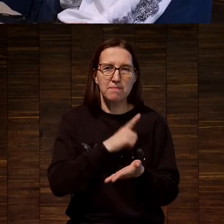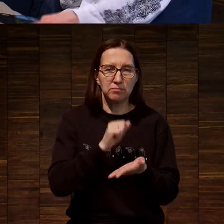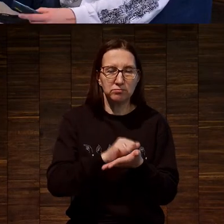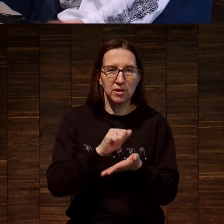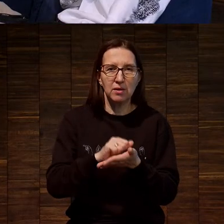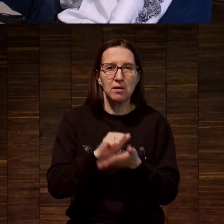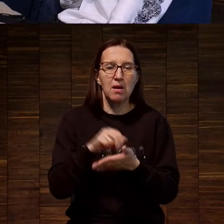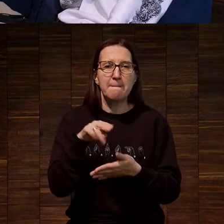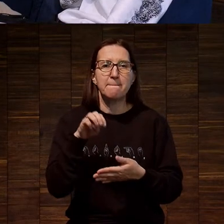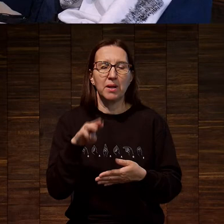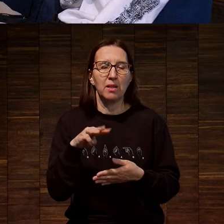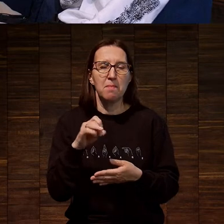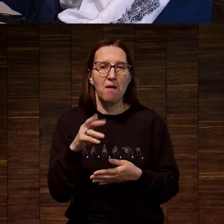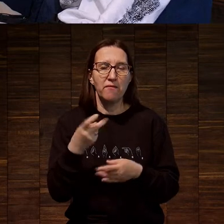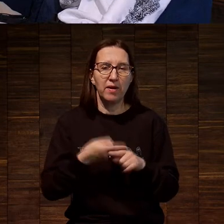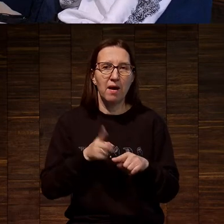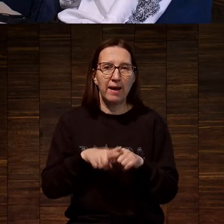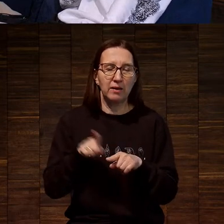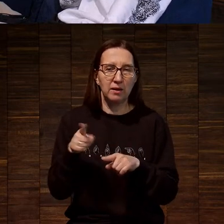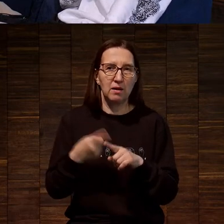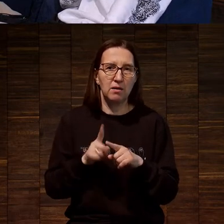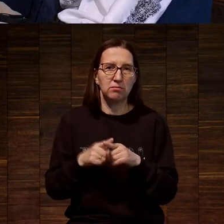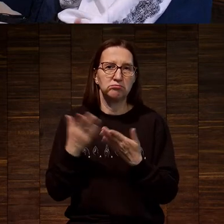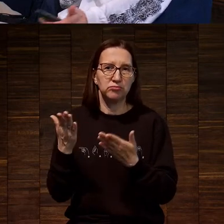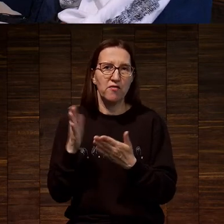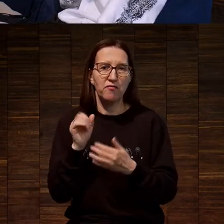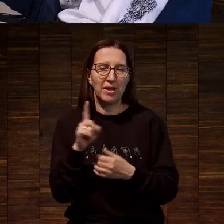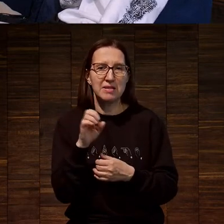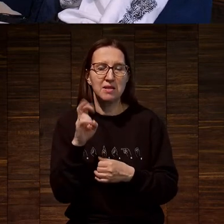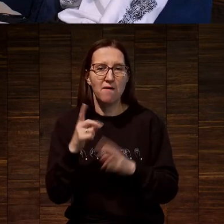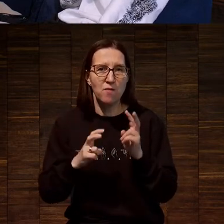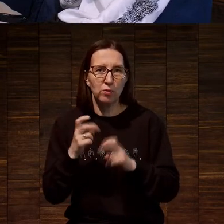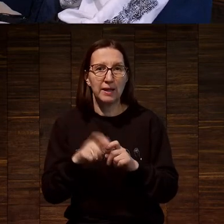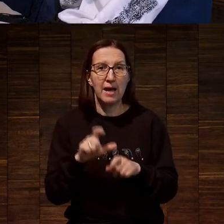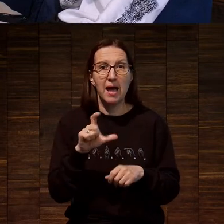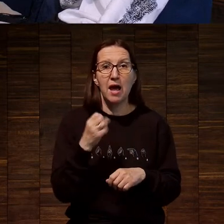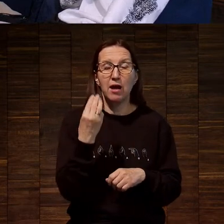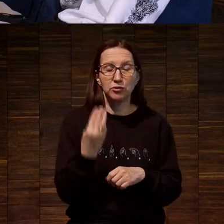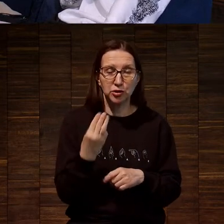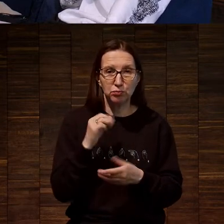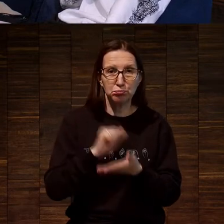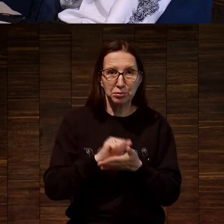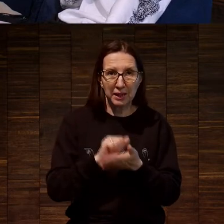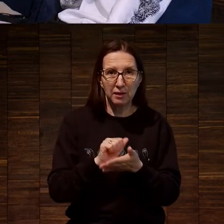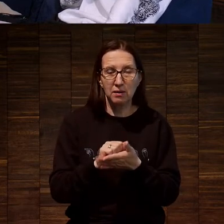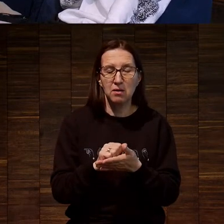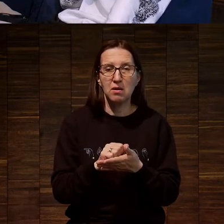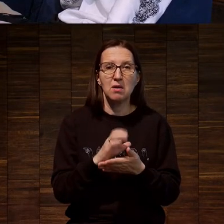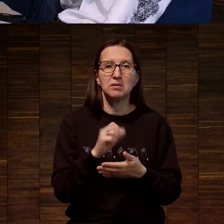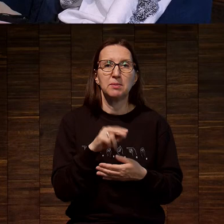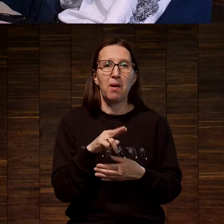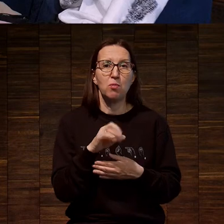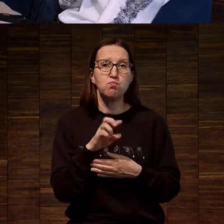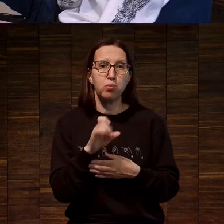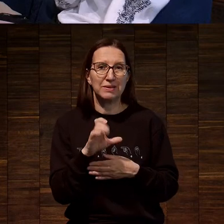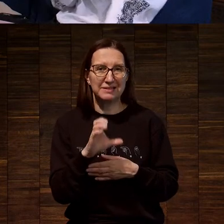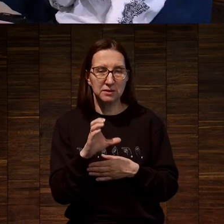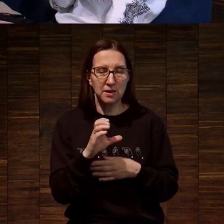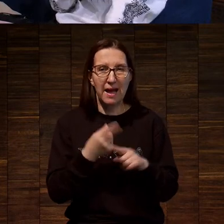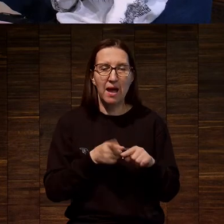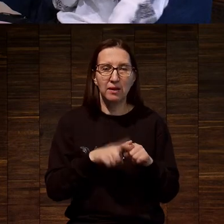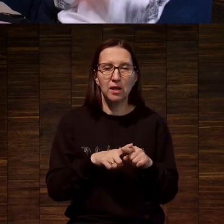на электрозаводе — это шелкография, потом Ash Print и Самопал Books — это студии